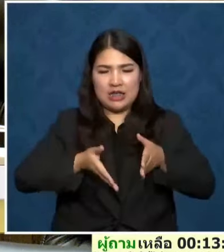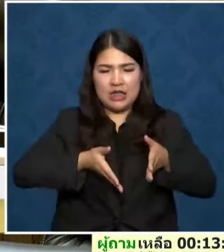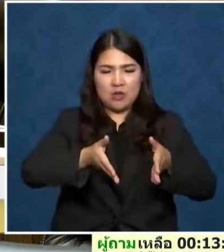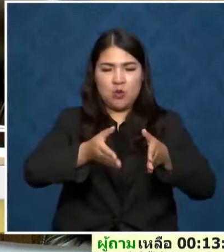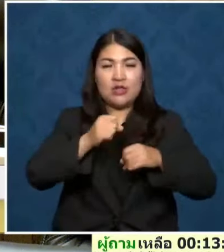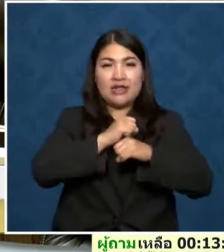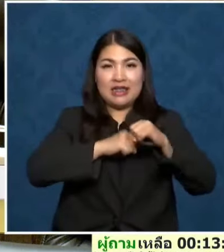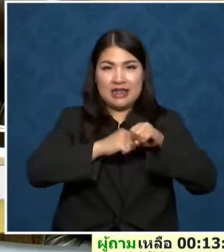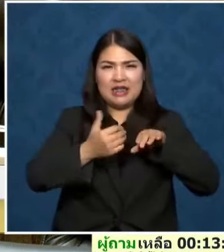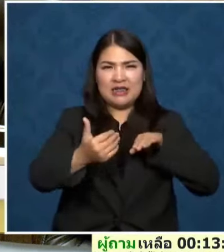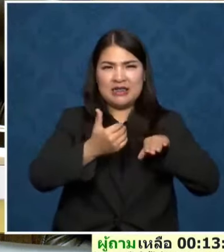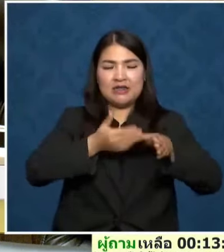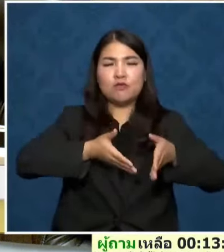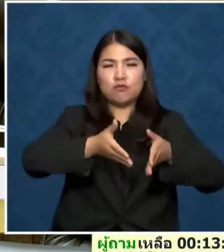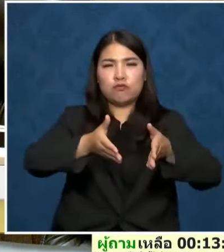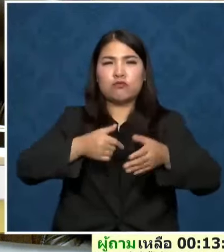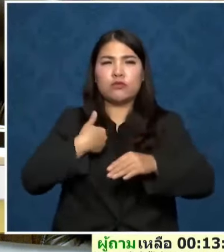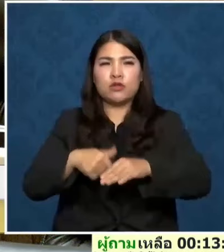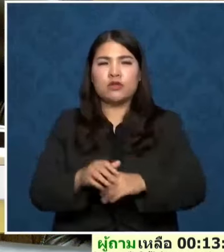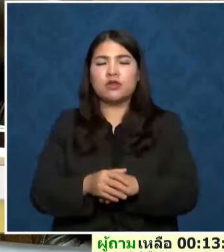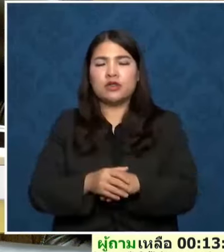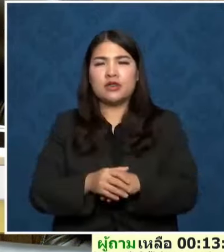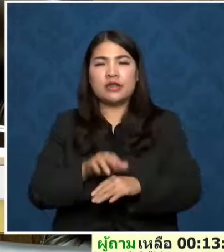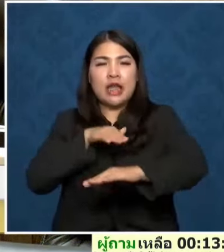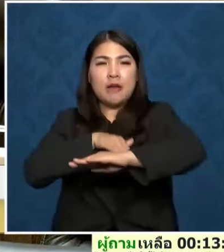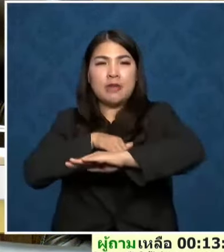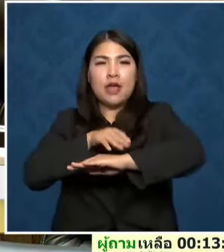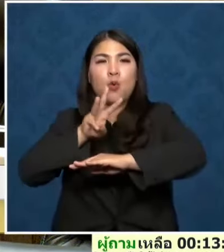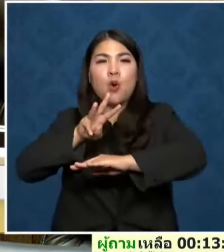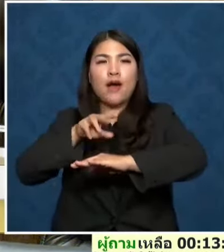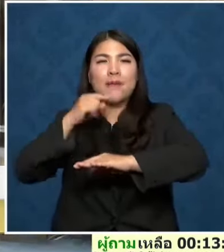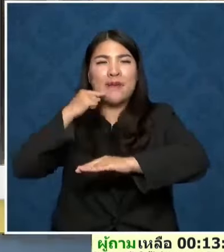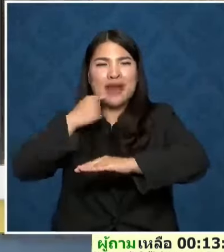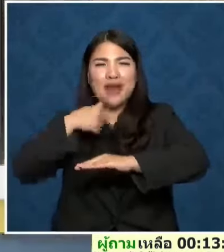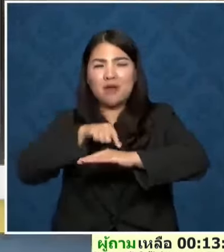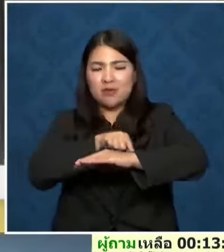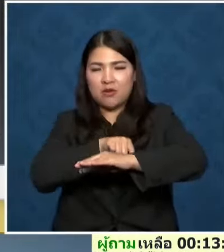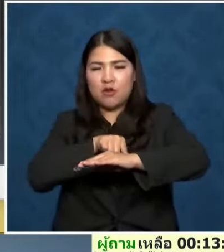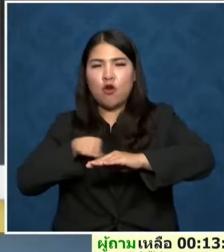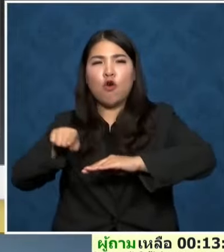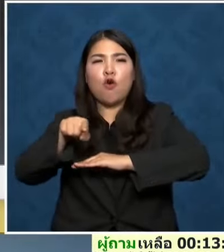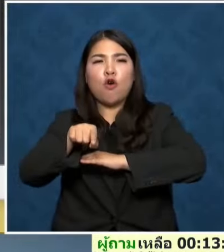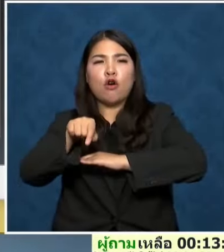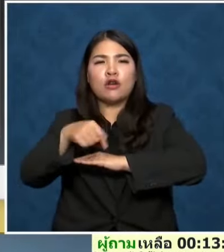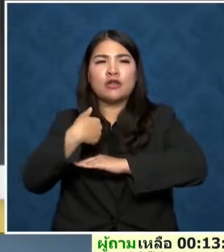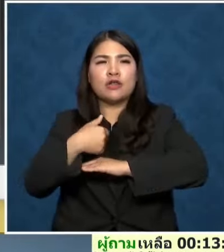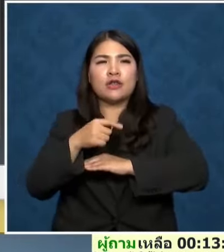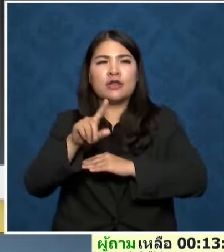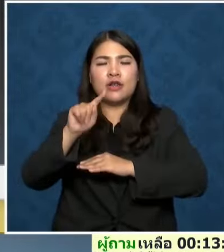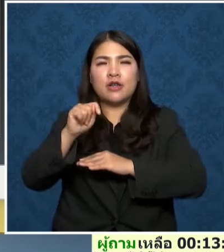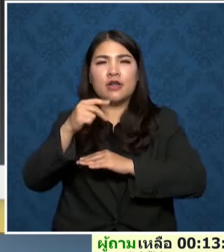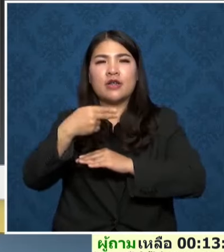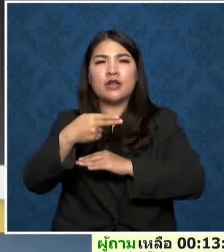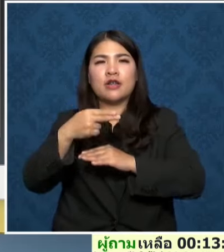ระหว่าง 3 แกวัมาหน้าวไปออกปากท่อนะครัและไปออกอำเพริหนับร้อง